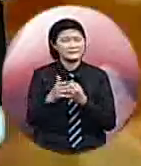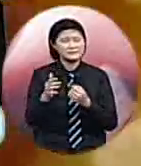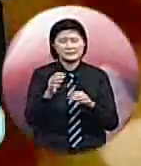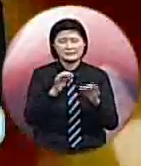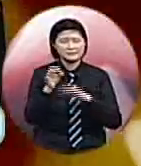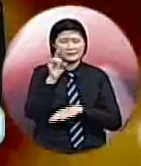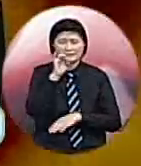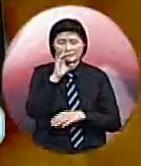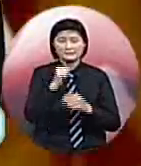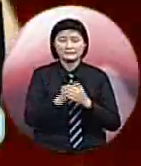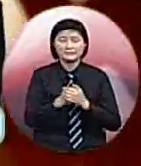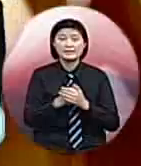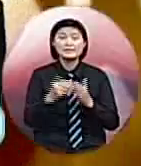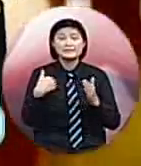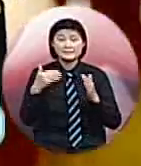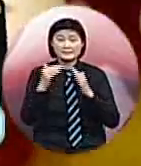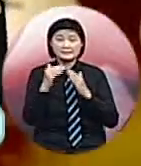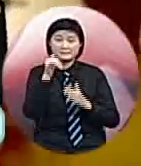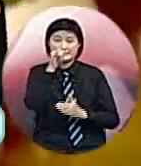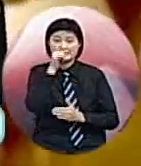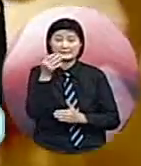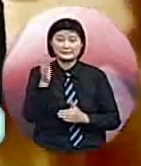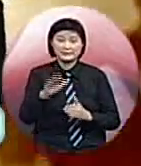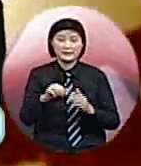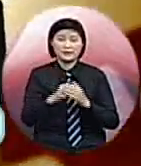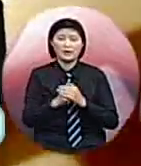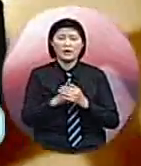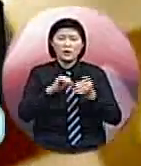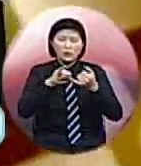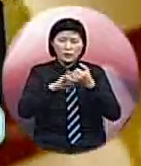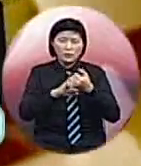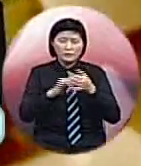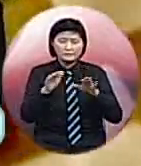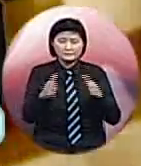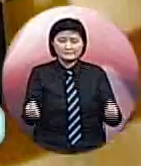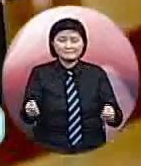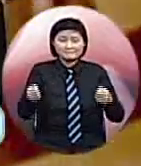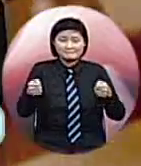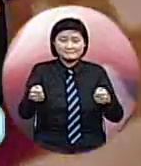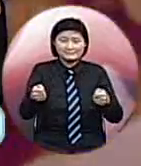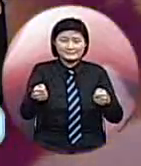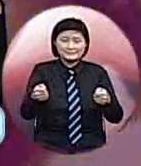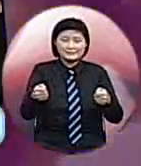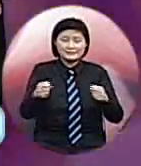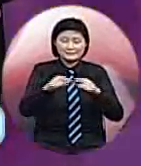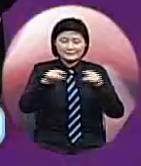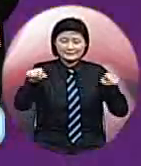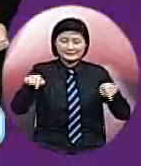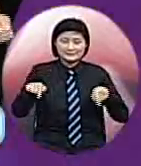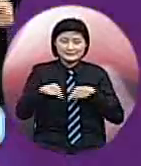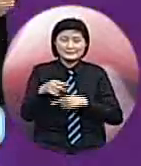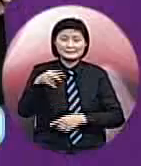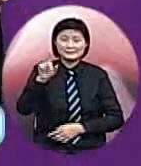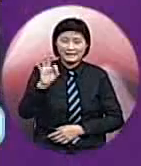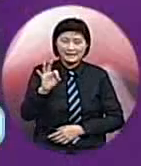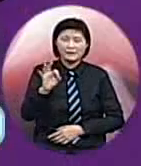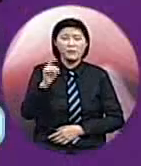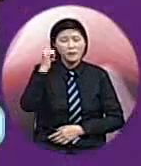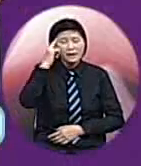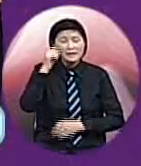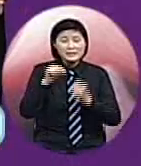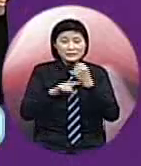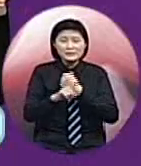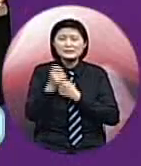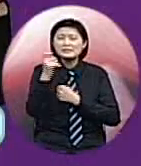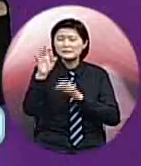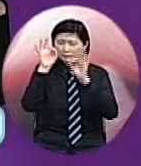예, 집에 예. 식탁은 있는데 예. 꼭 상에다 갔다가 저 텔레비 보면서 먹으려고 예. 상에다가 난 주라고 그러니까